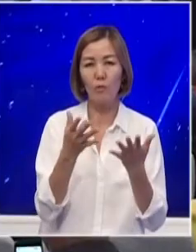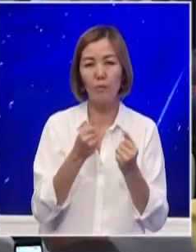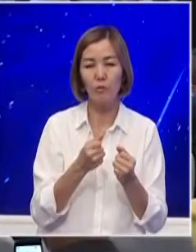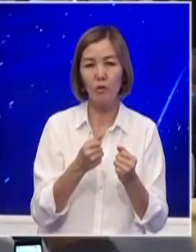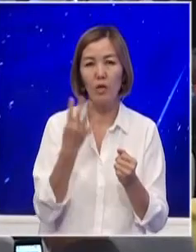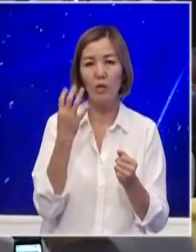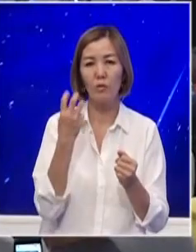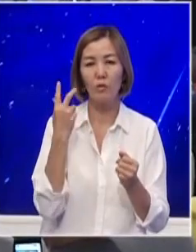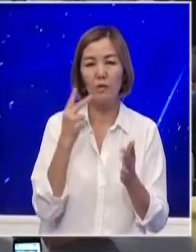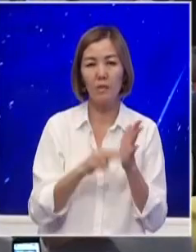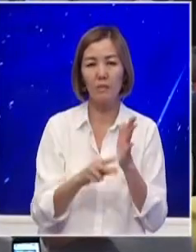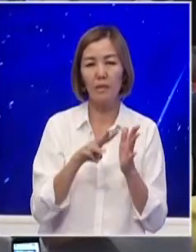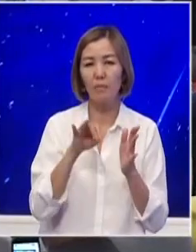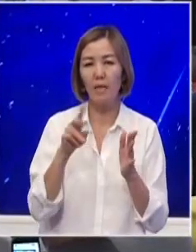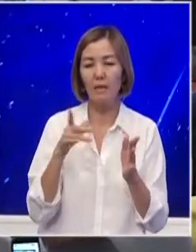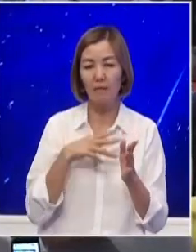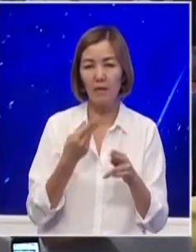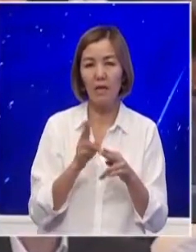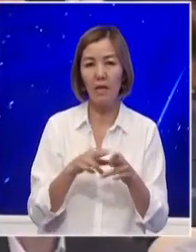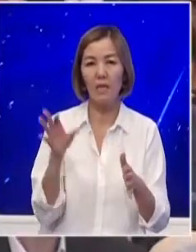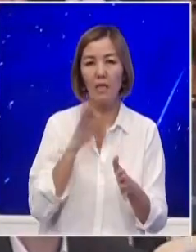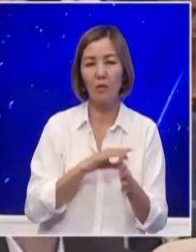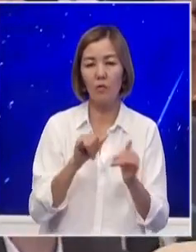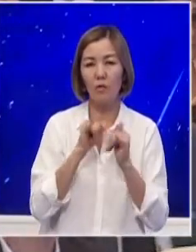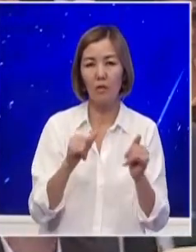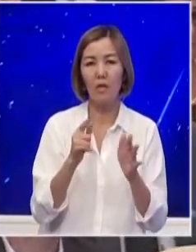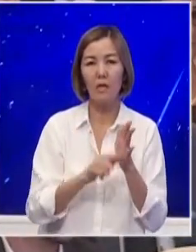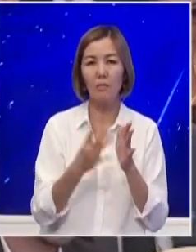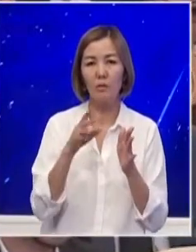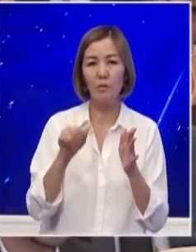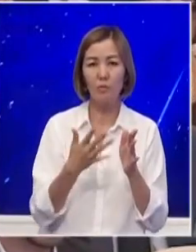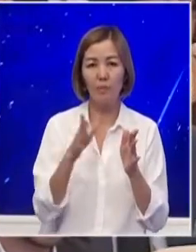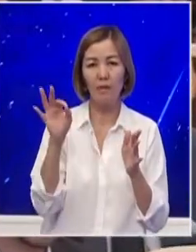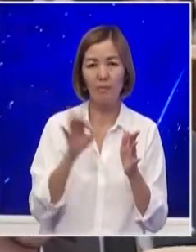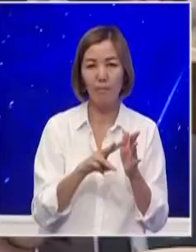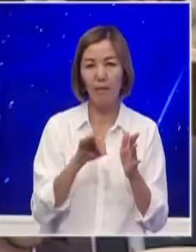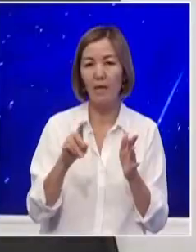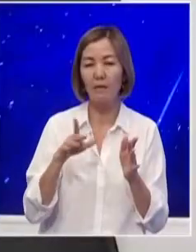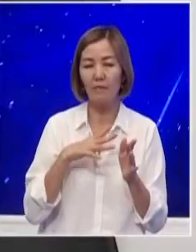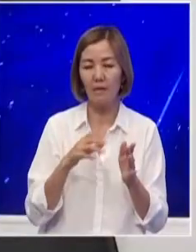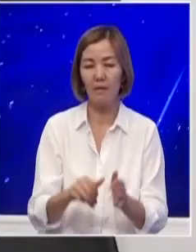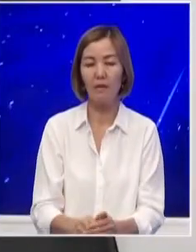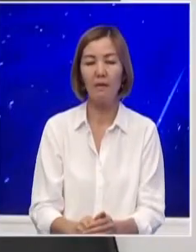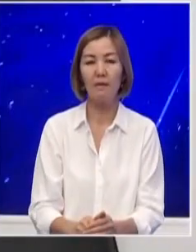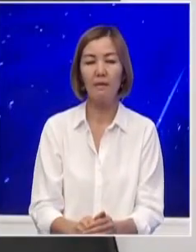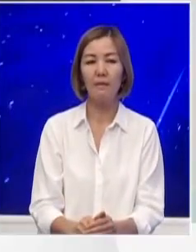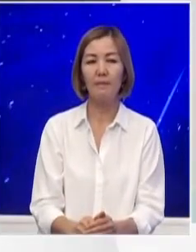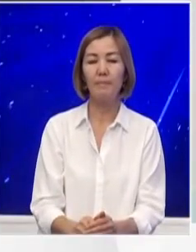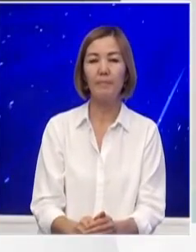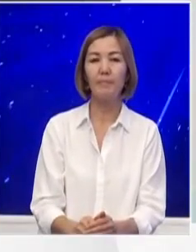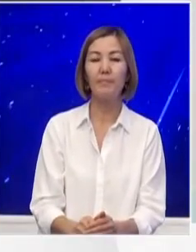порядка 470 миллиардов. В то же время доход достиг почти 74,5 миллиардов тенге.